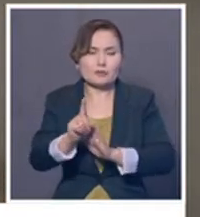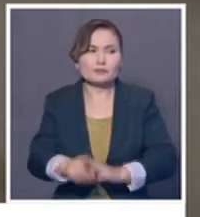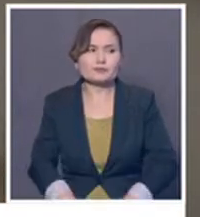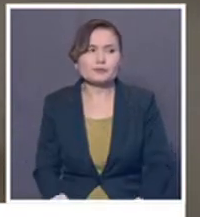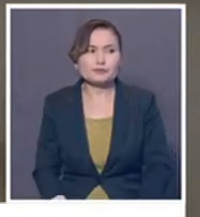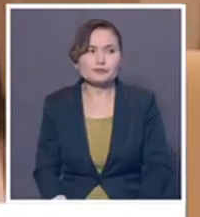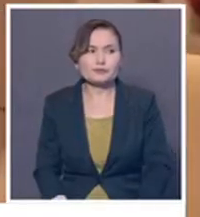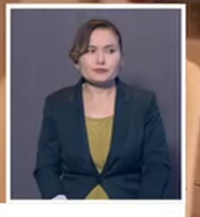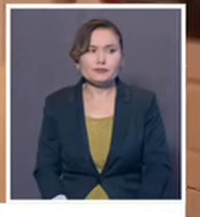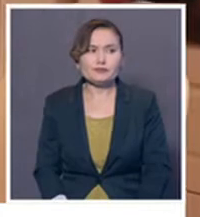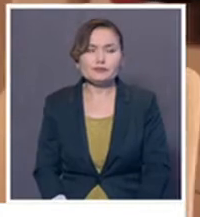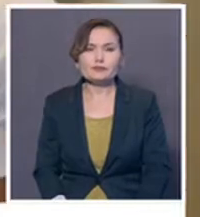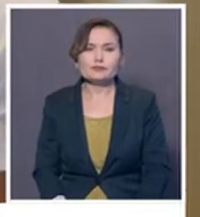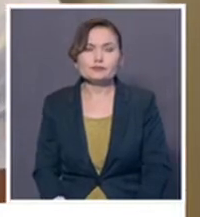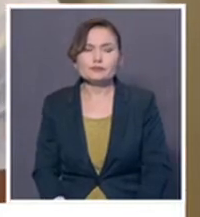буған.